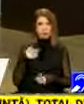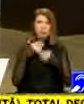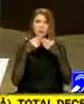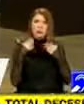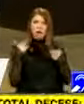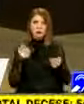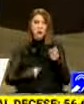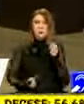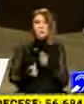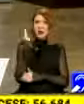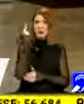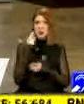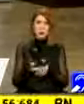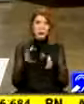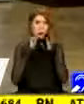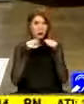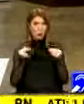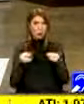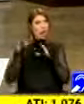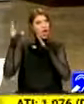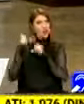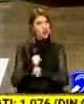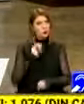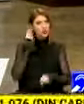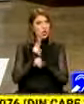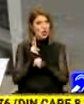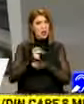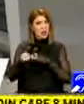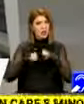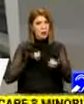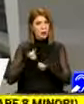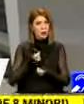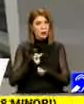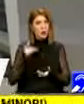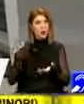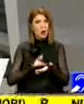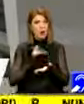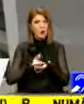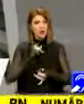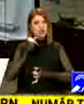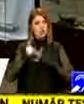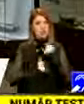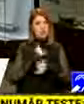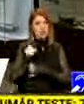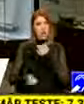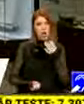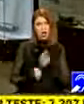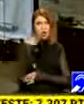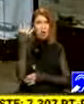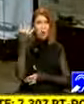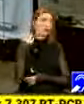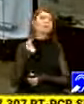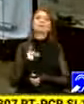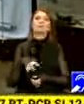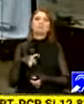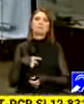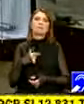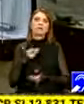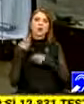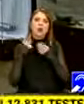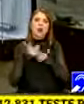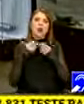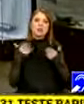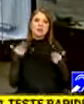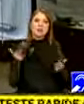este o premieră pentru România și aduce în atenția publicului o pagină din istoria recentă. De fapt, este o expoziție